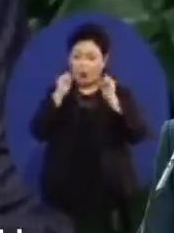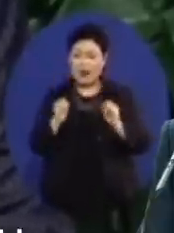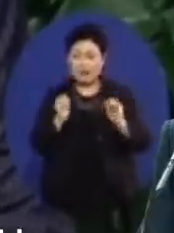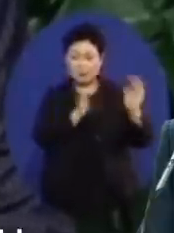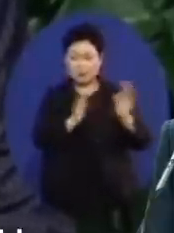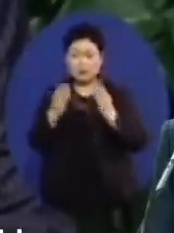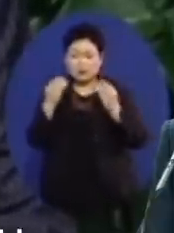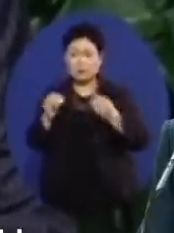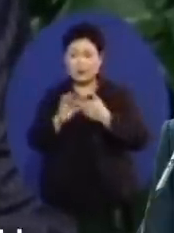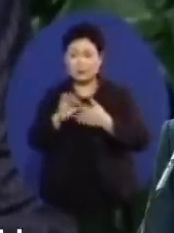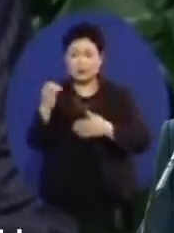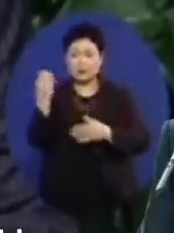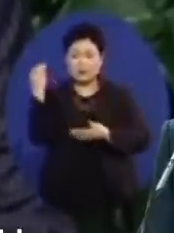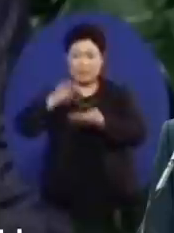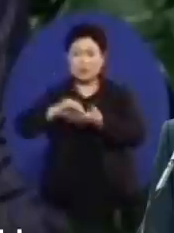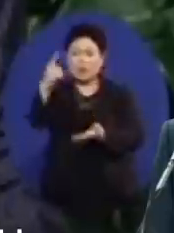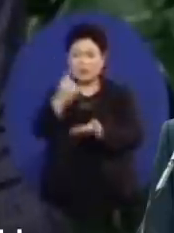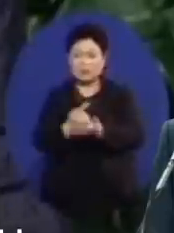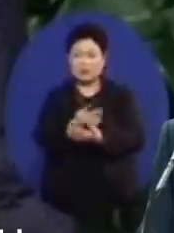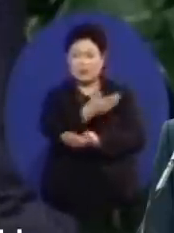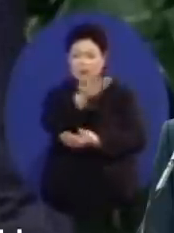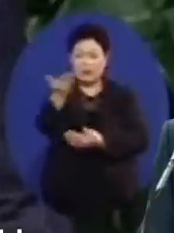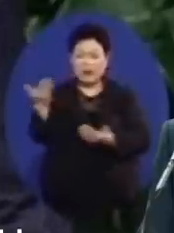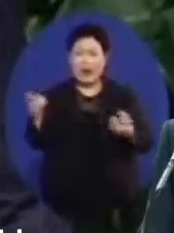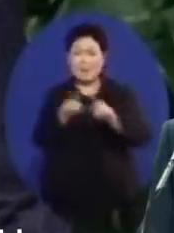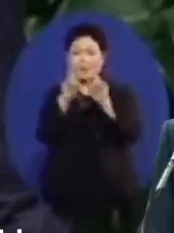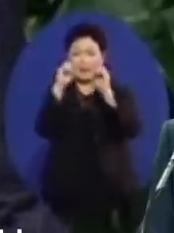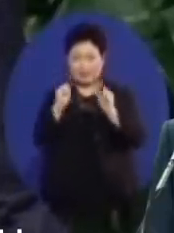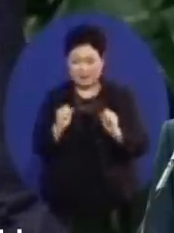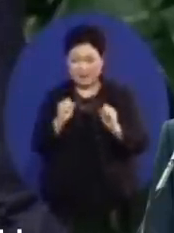함께 있게 하겠다고 말씀한 것입니다. 금세